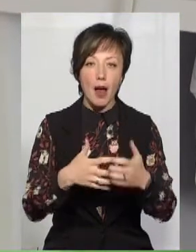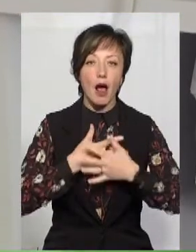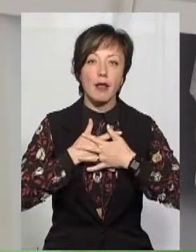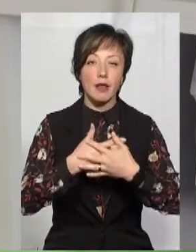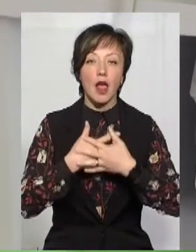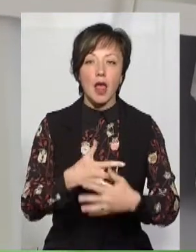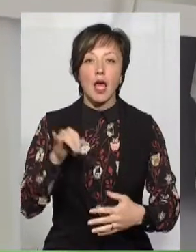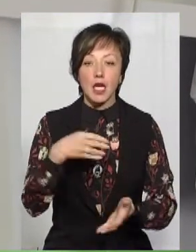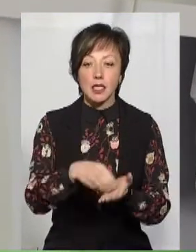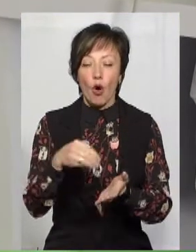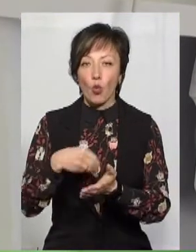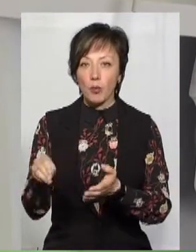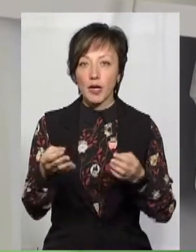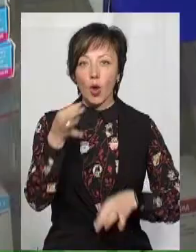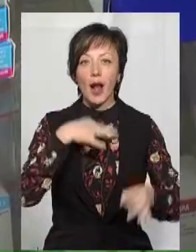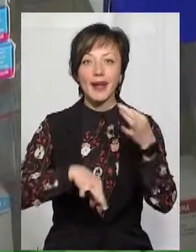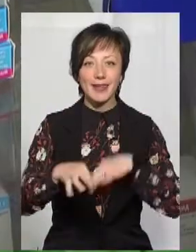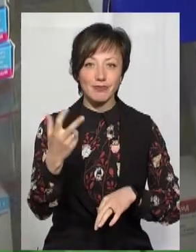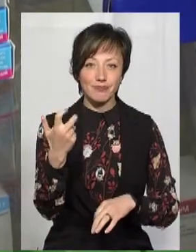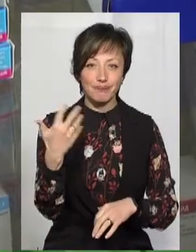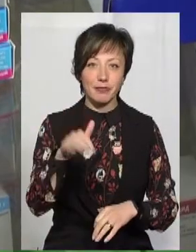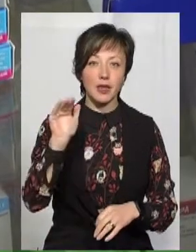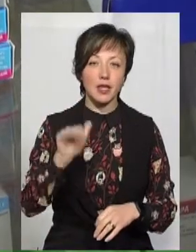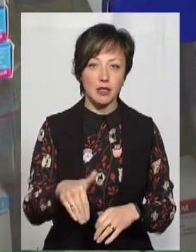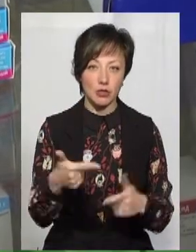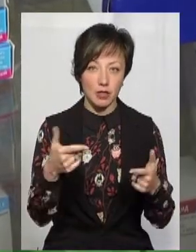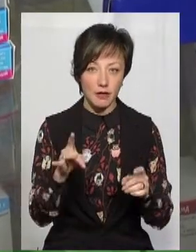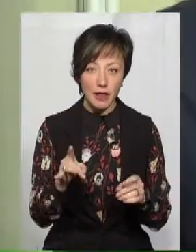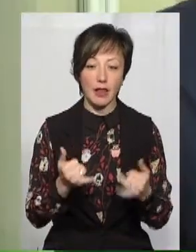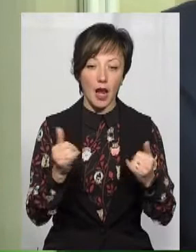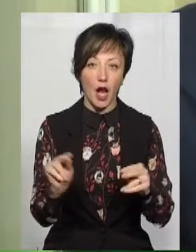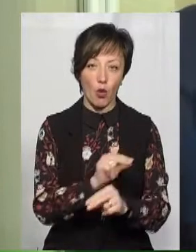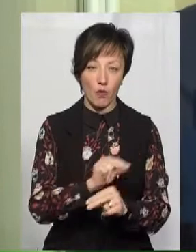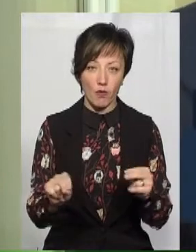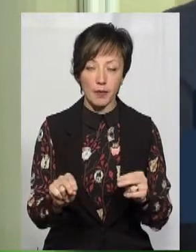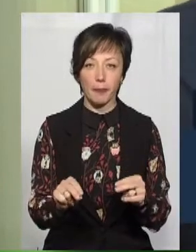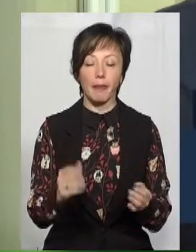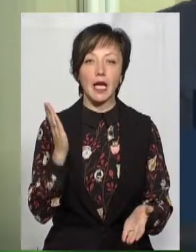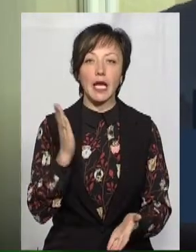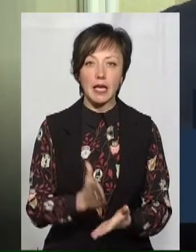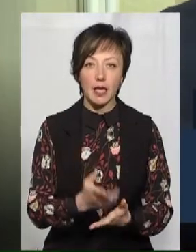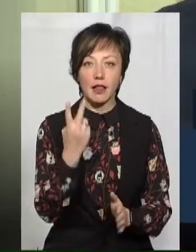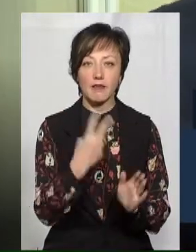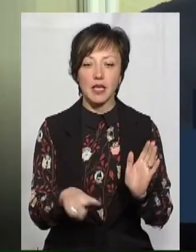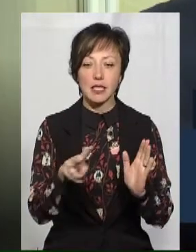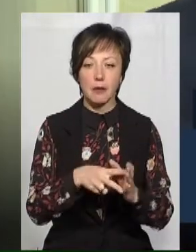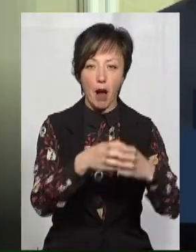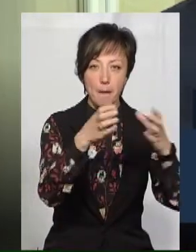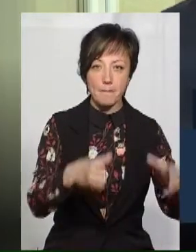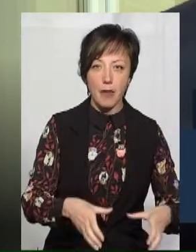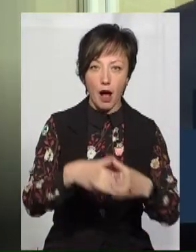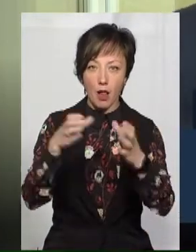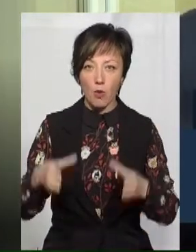закуплені ліки на суму 350 тисяч гривень для лікування згідно протоколів, додає лікар. Є на сьогоднішній день 27 балонів у нас заповнених і